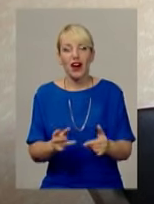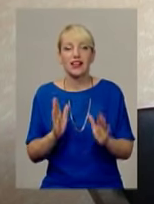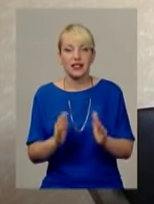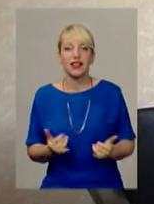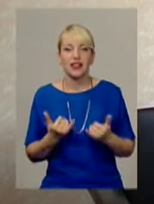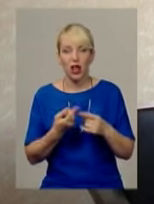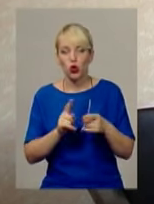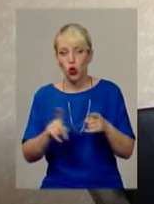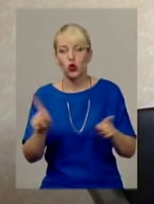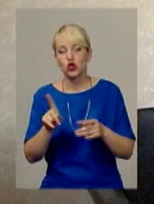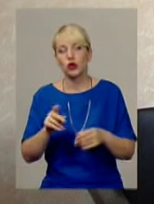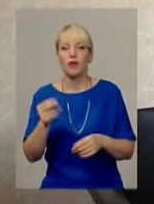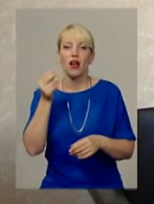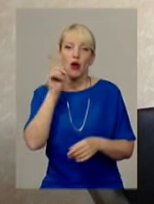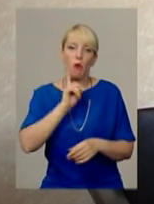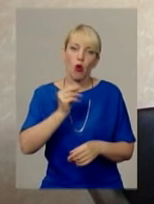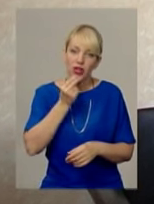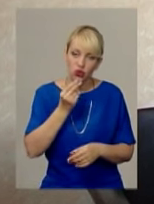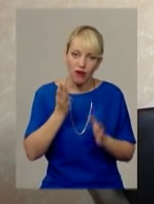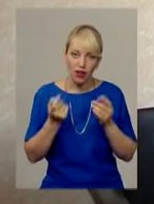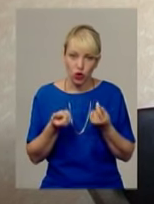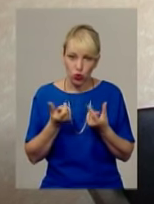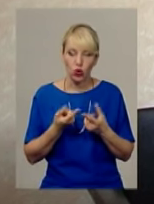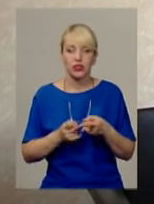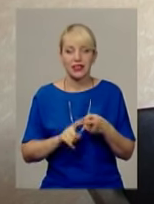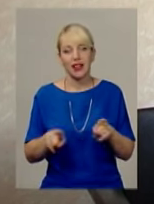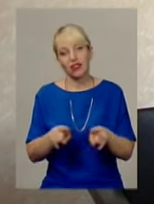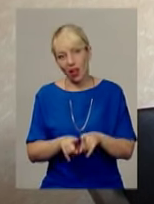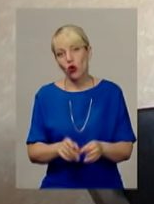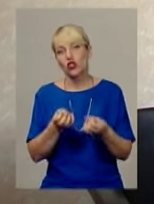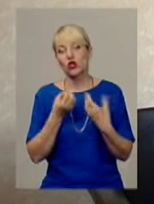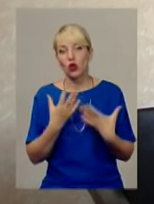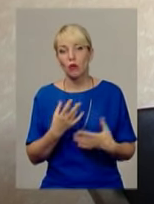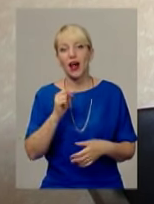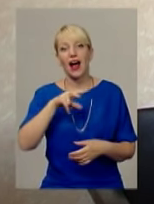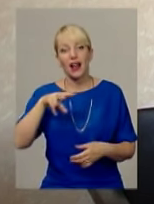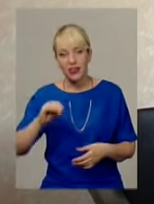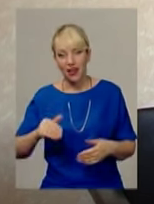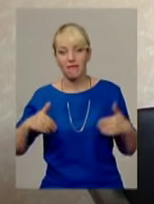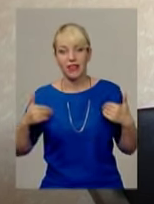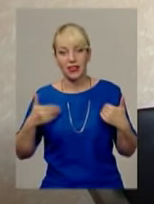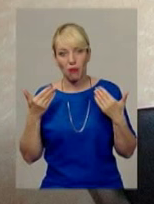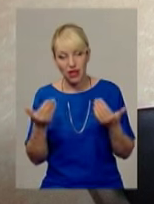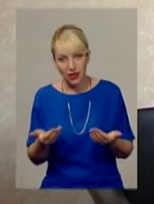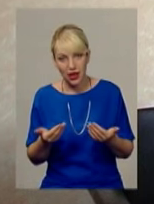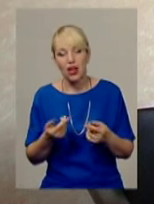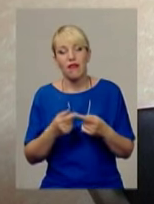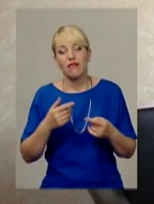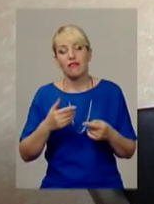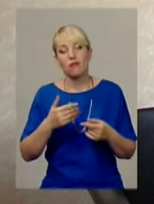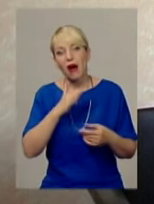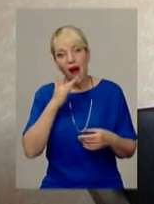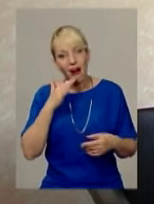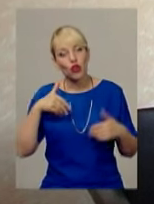щоб полосувати трошки. Це також добре. Але вітаміни, багато